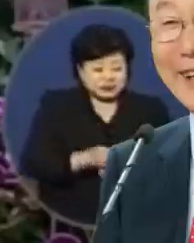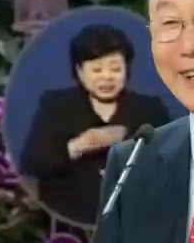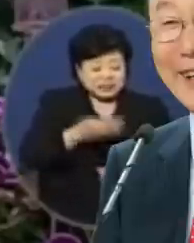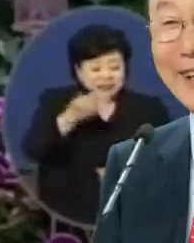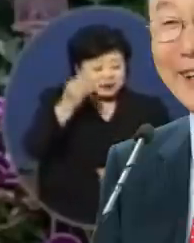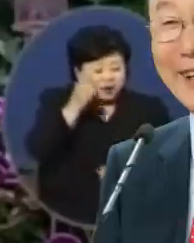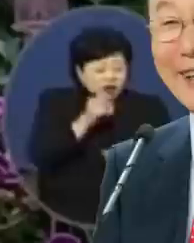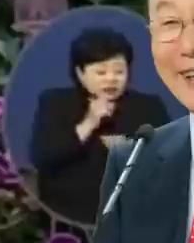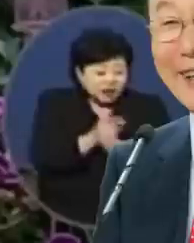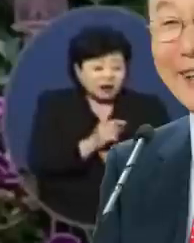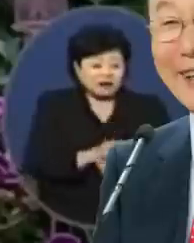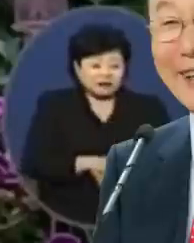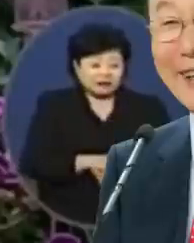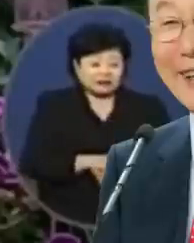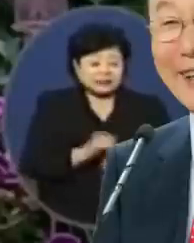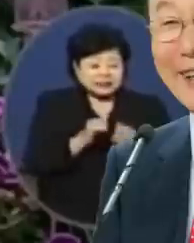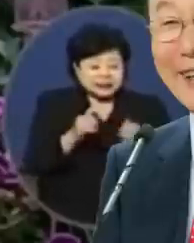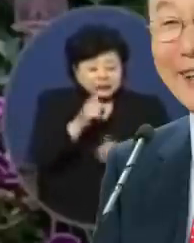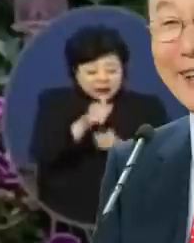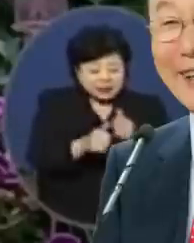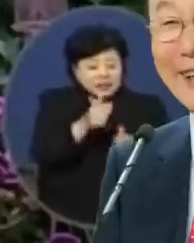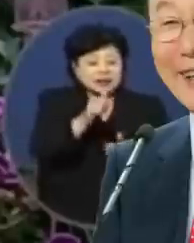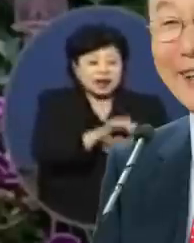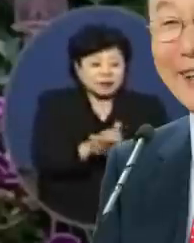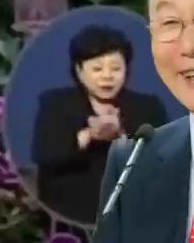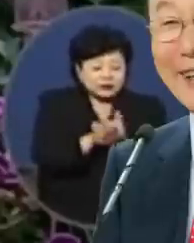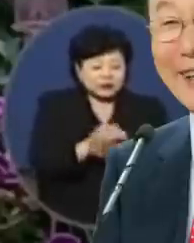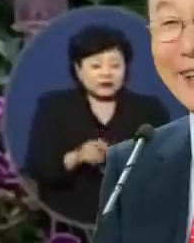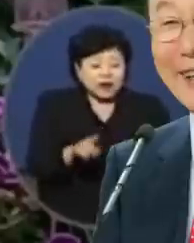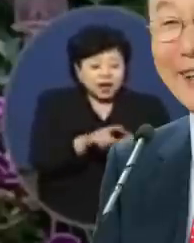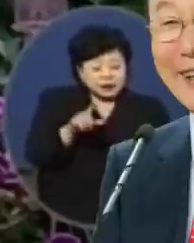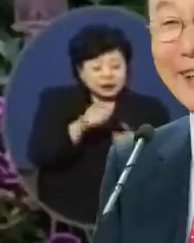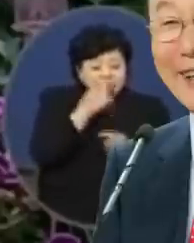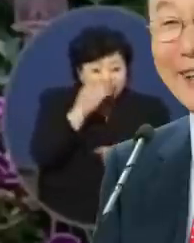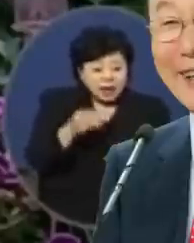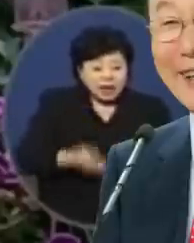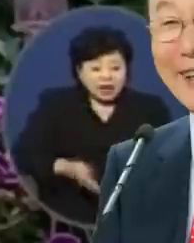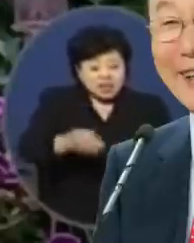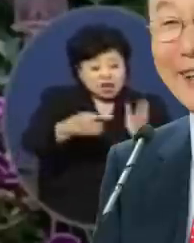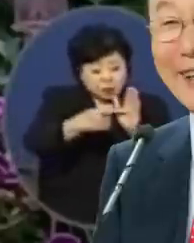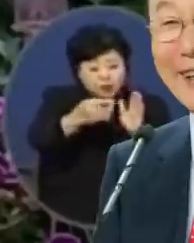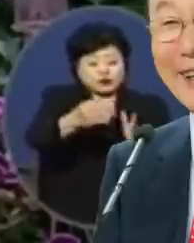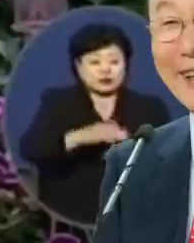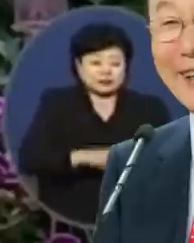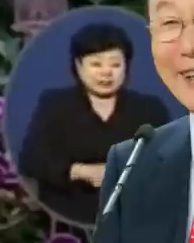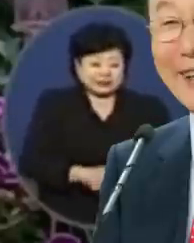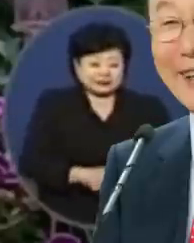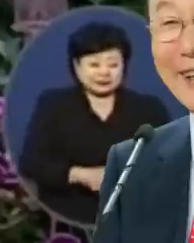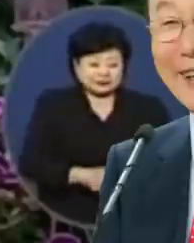4차원의 영성은 인간이 하나님과 벗이 되어 함께 살 수 있는 길을 보여주시는 것입니다.